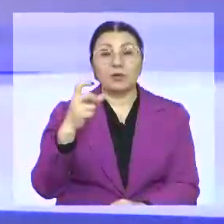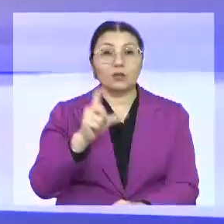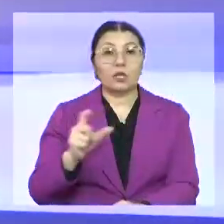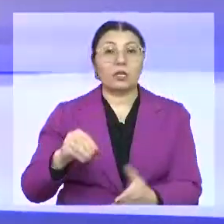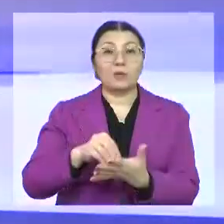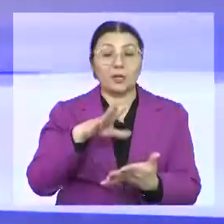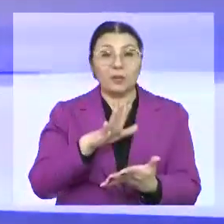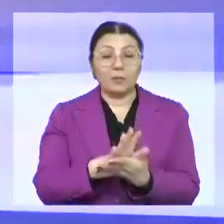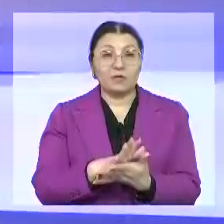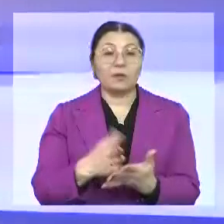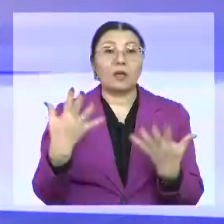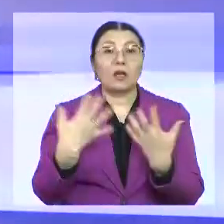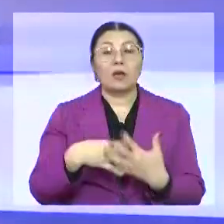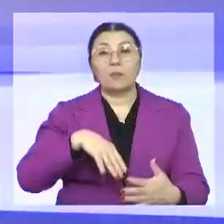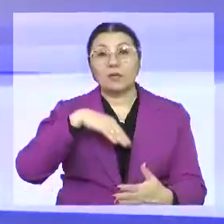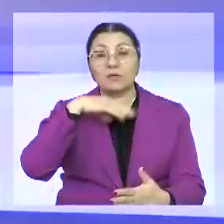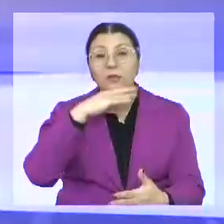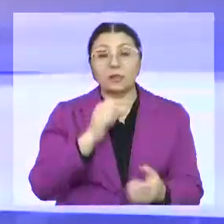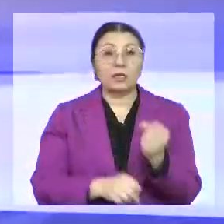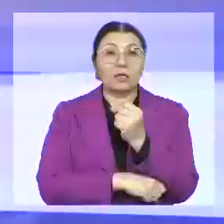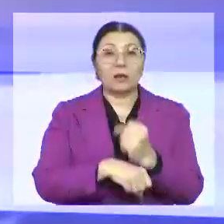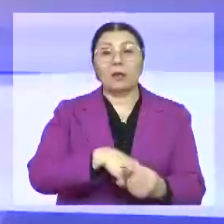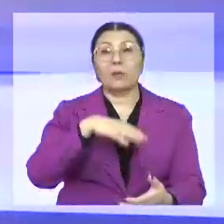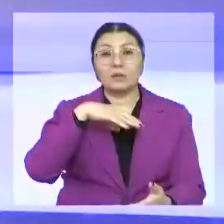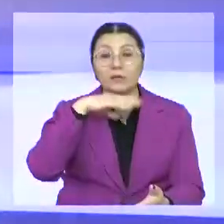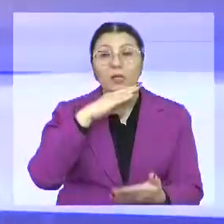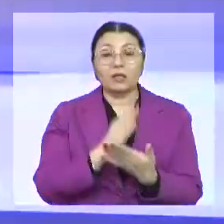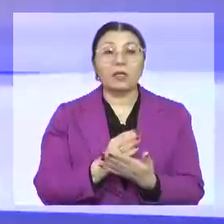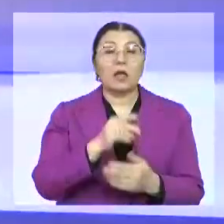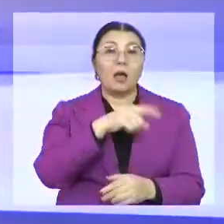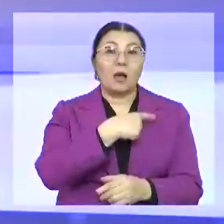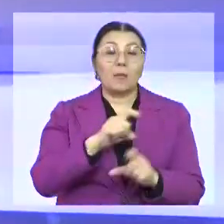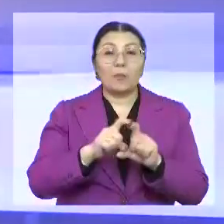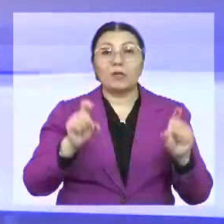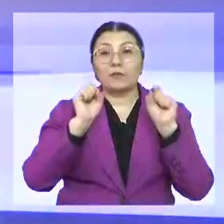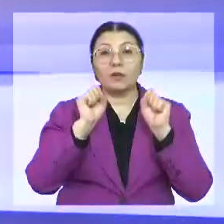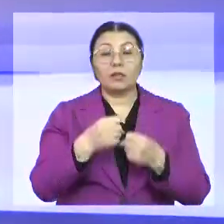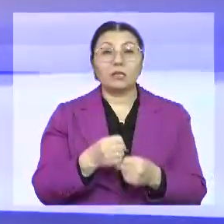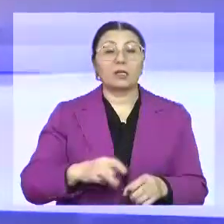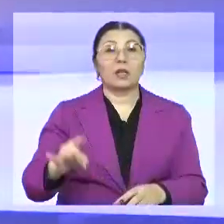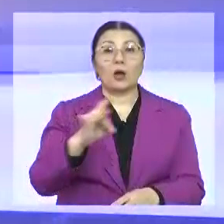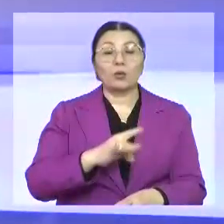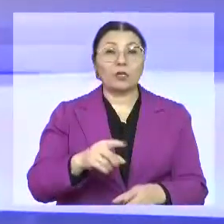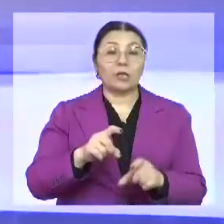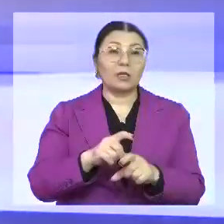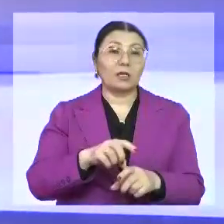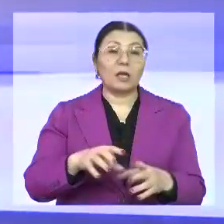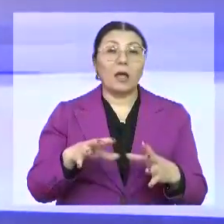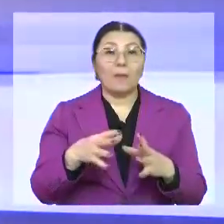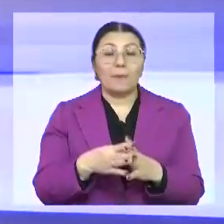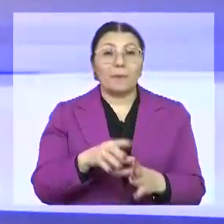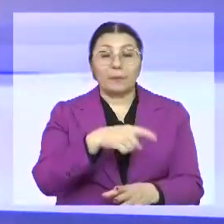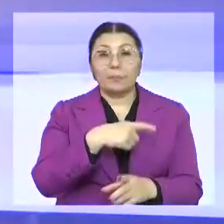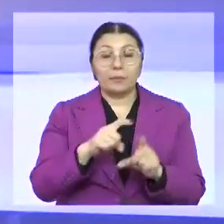тіркеулі. Жабдық жеткілікті, кадр тапшылығы да жоқ. Амбулаторияның мүмкіндігі және жалпы аудандағы медицинаның ахуалын арнамыздың